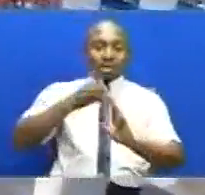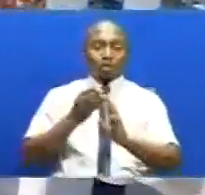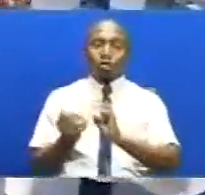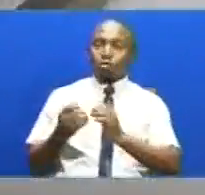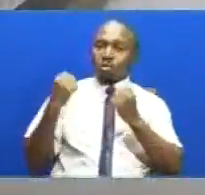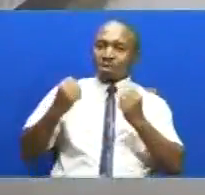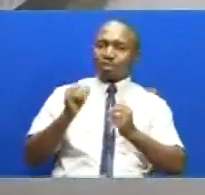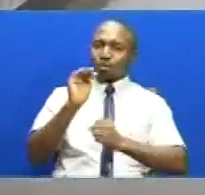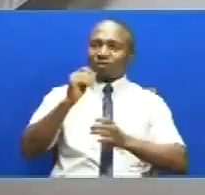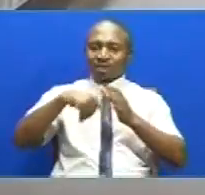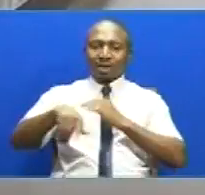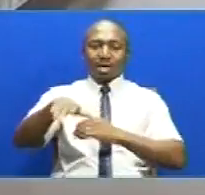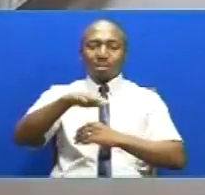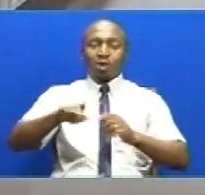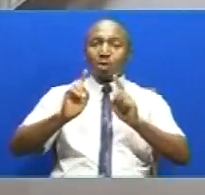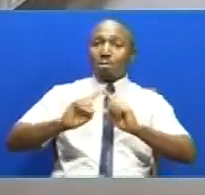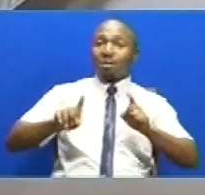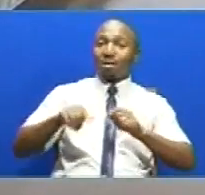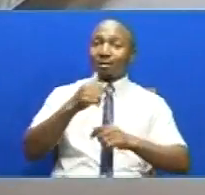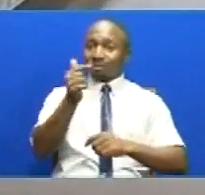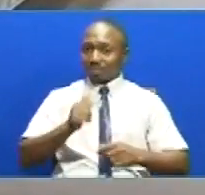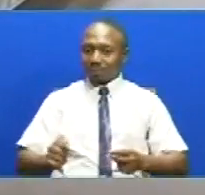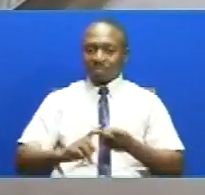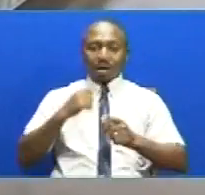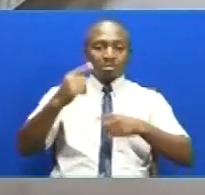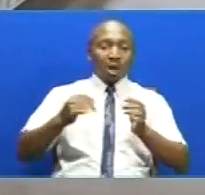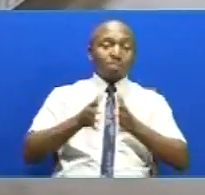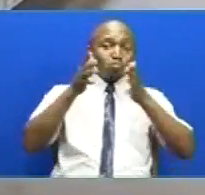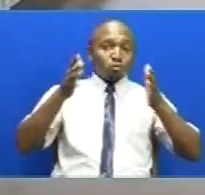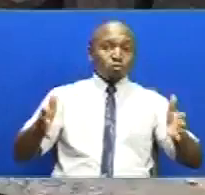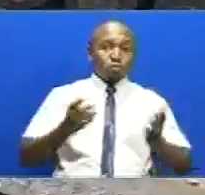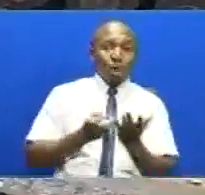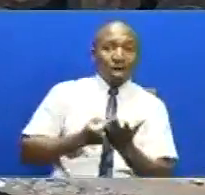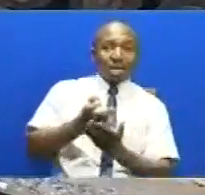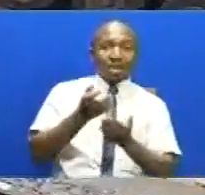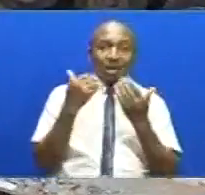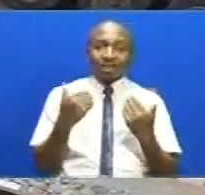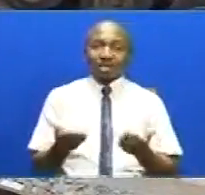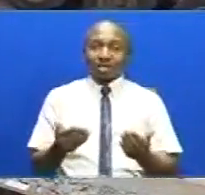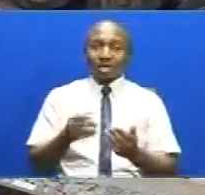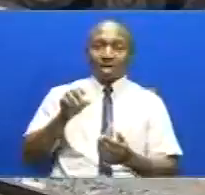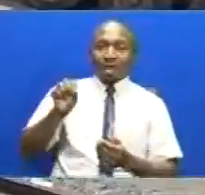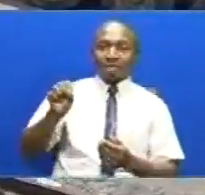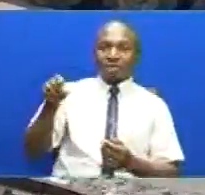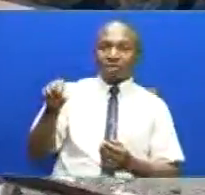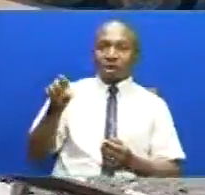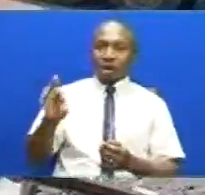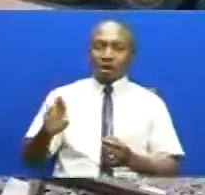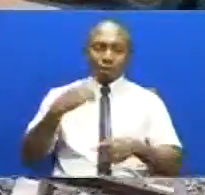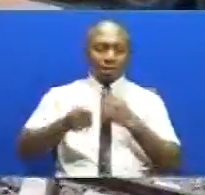usafiri katika maeneo mbalimbali hapa nchini. Mradi mkubwa wa reli ya kisasa SGR unaendelea kwa